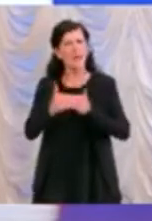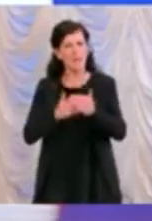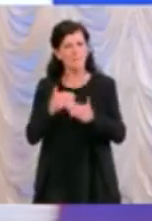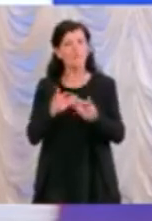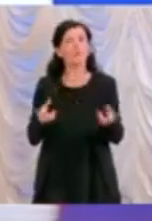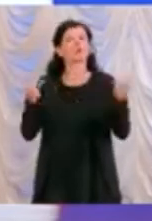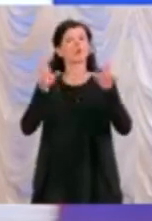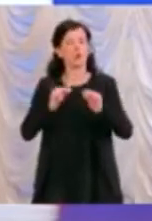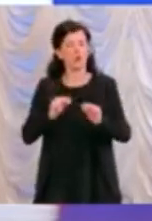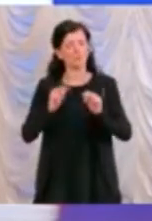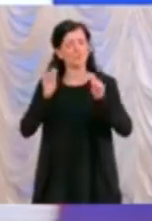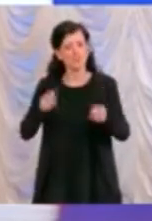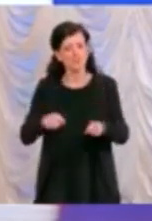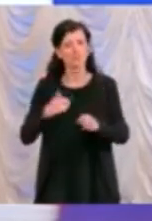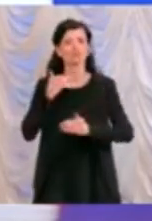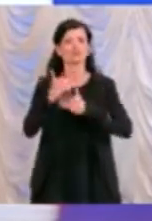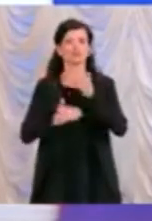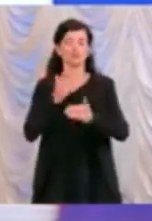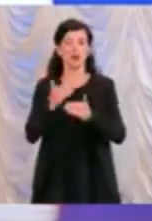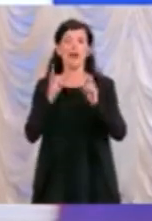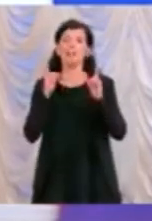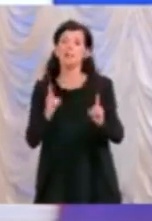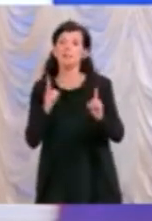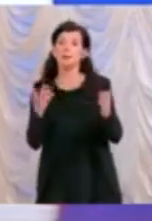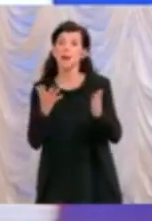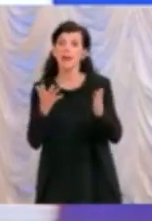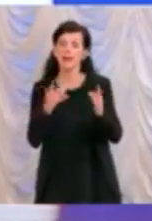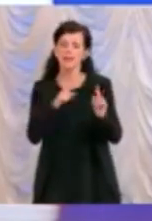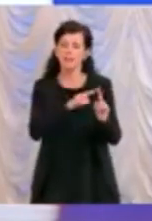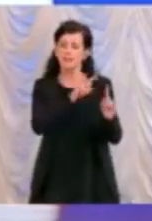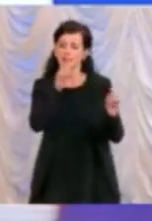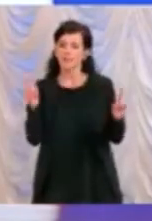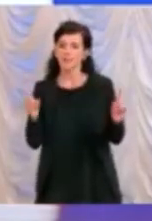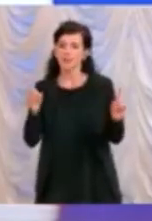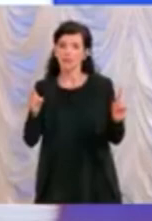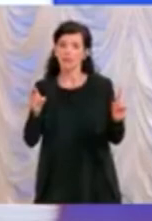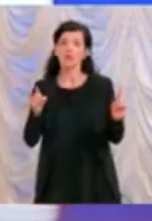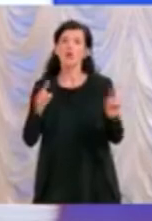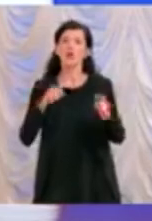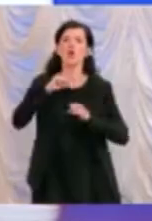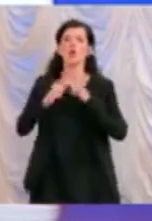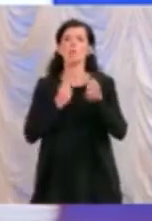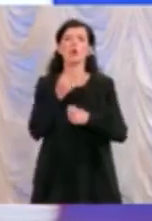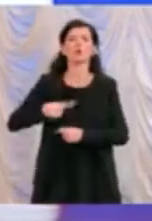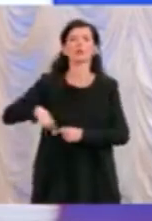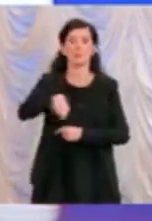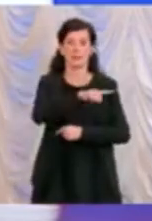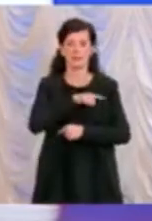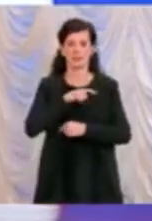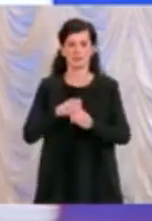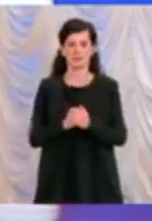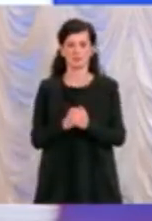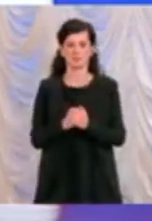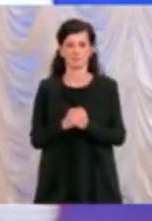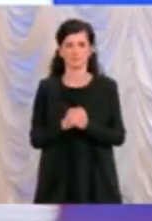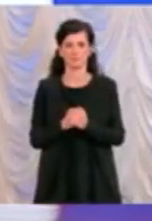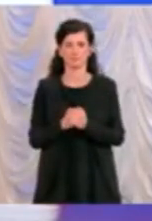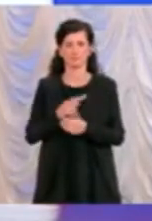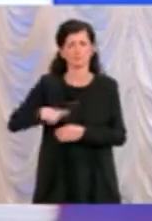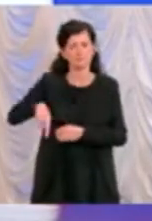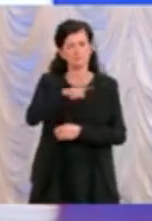questo risultato questo obiettivo dal nostro comportamento dobbiamo compiere questo ulteriore